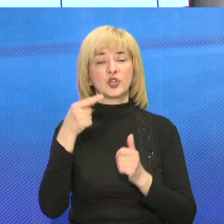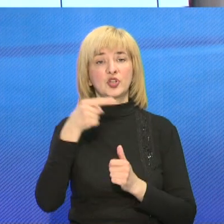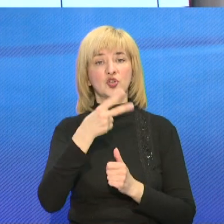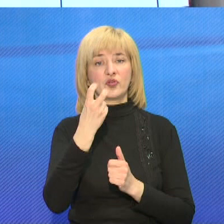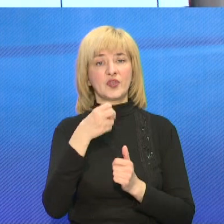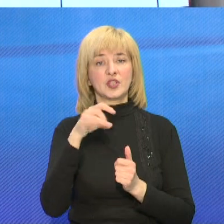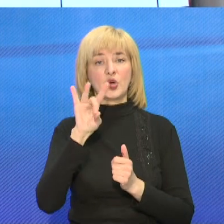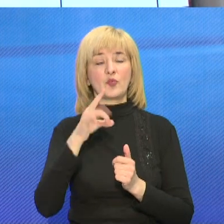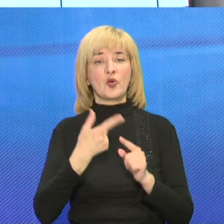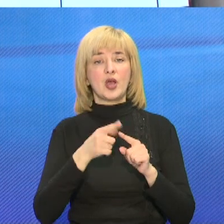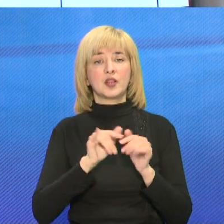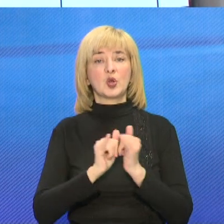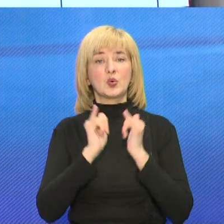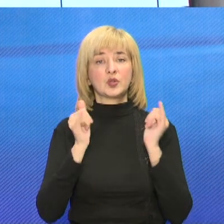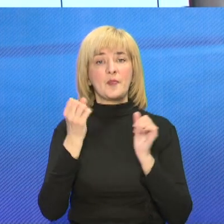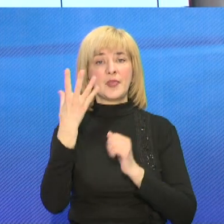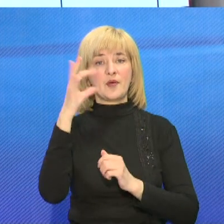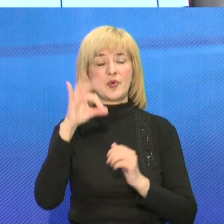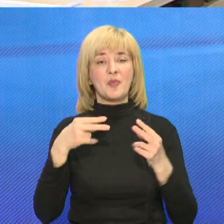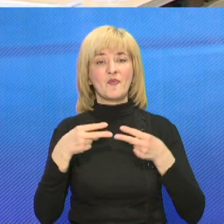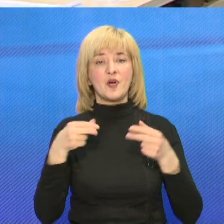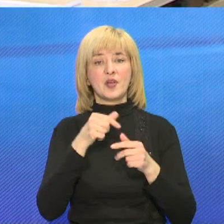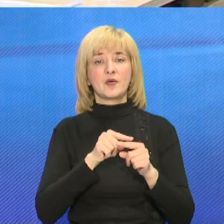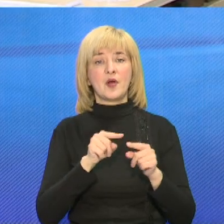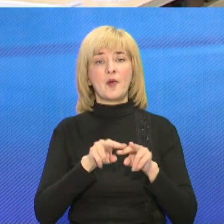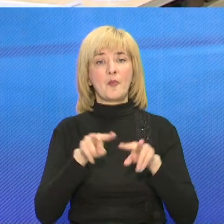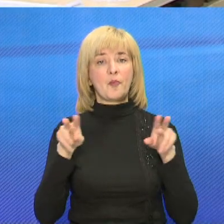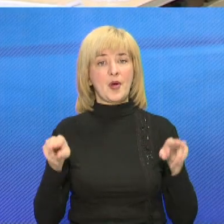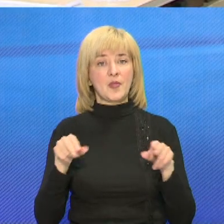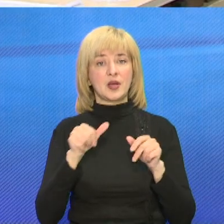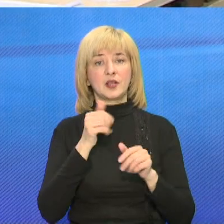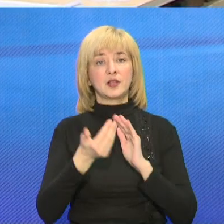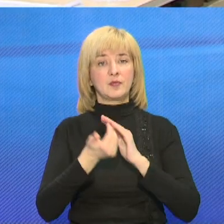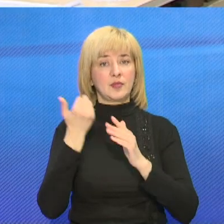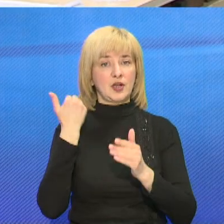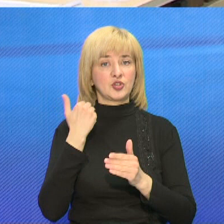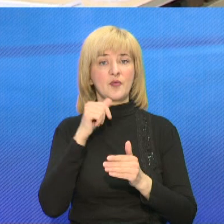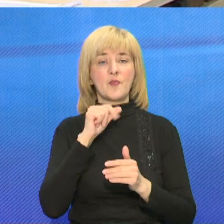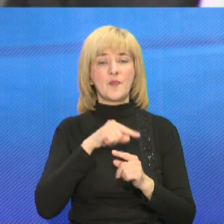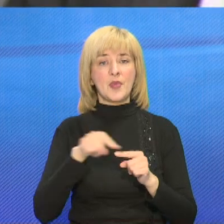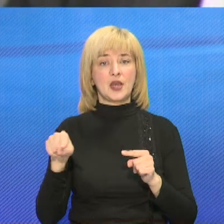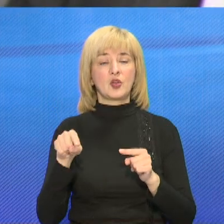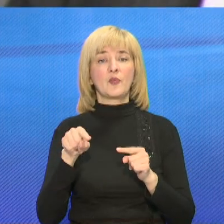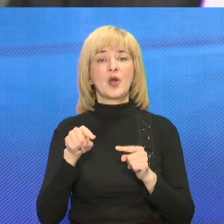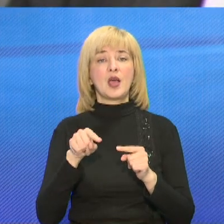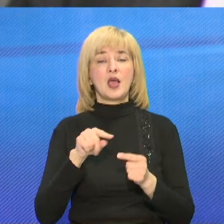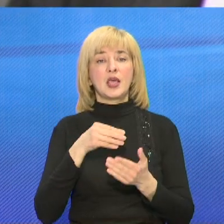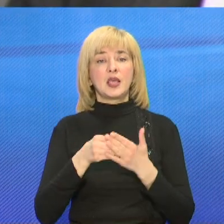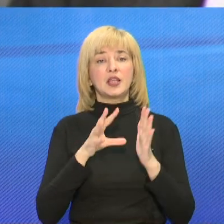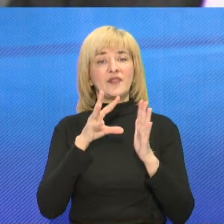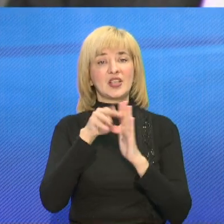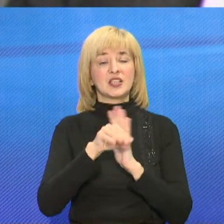на 15% у параўнанні з папярэднім перыядам. Аб'ём інвестыцый, якія прыйшлі ў асноўны капітал в області,